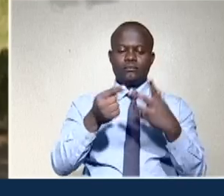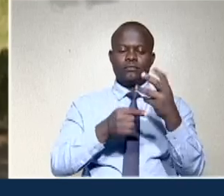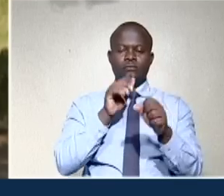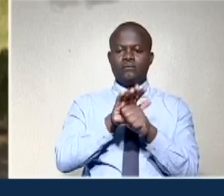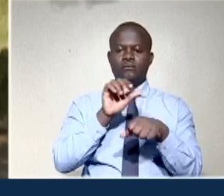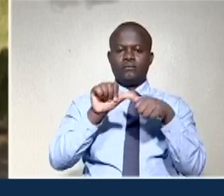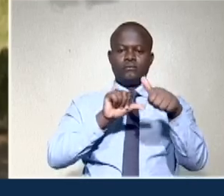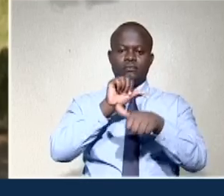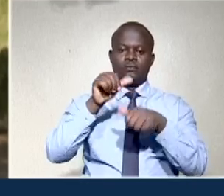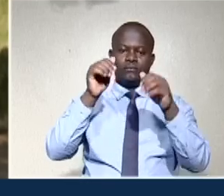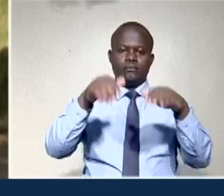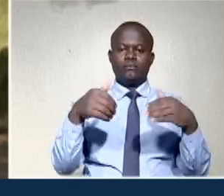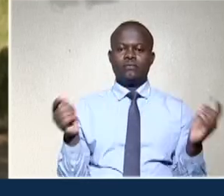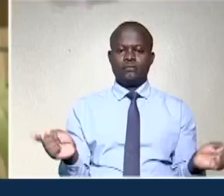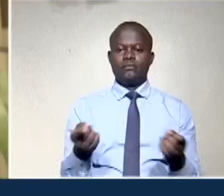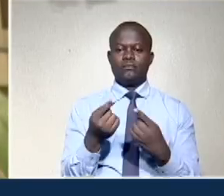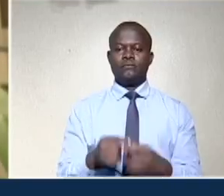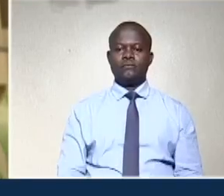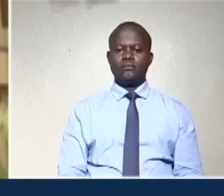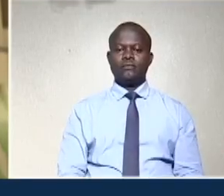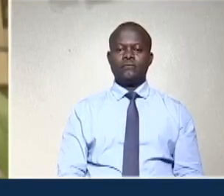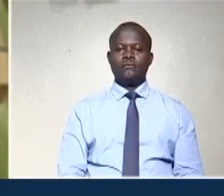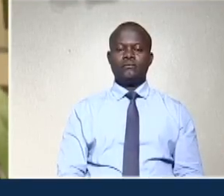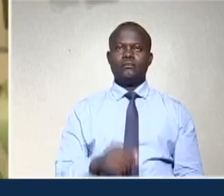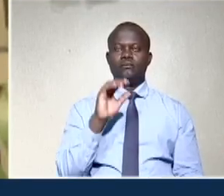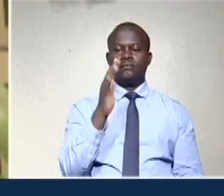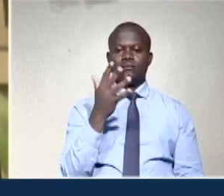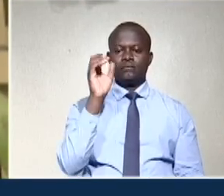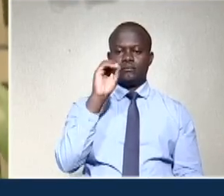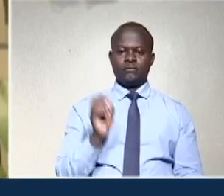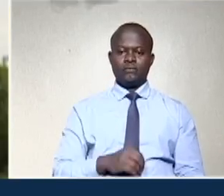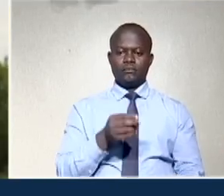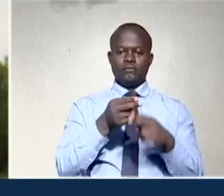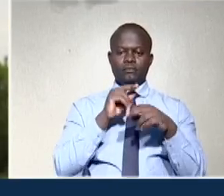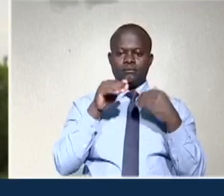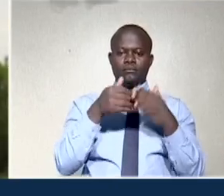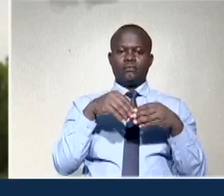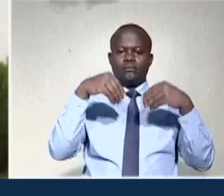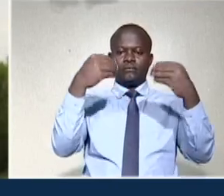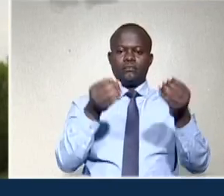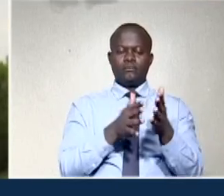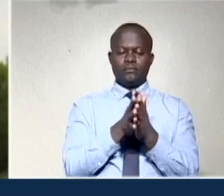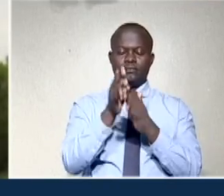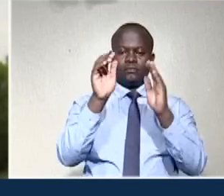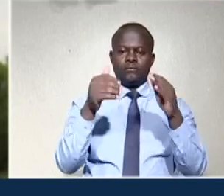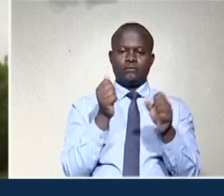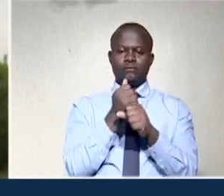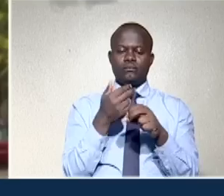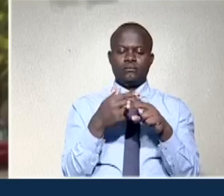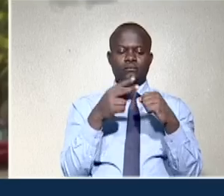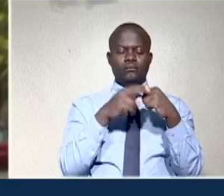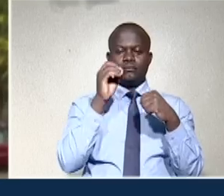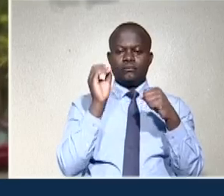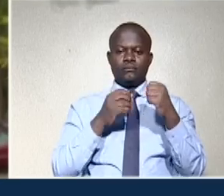mu bijyanye n'ubuhinzi n'ubworozi. 5% gusa by'inguzanyo zose ibigo by'imari bitanga niyo ishorwa mu buhinzi bukorwa na